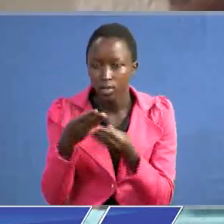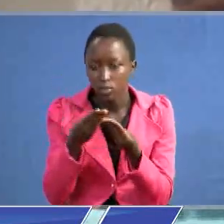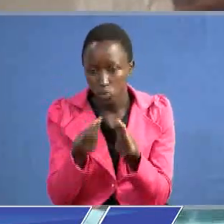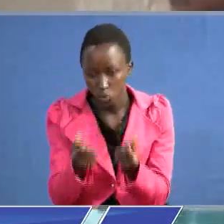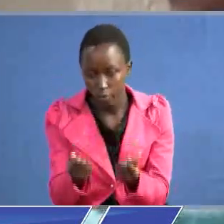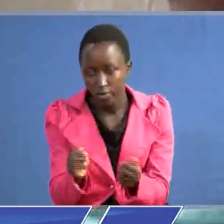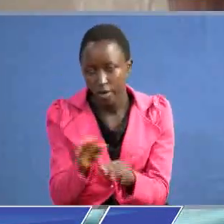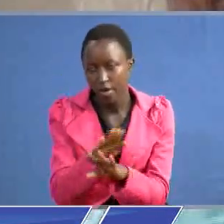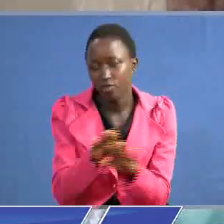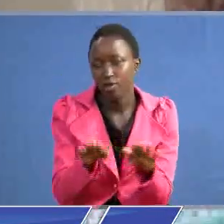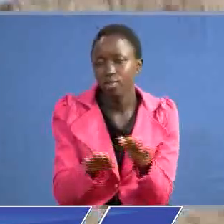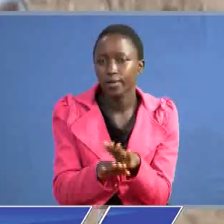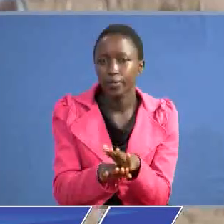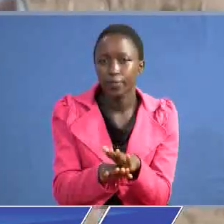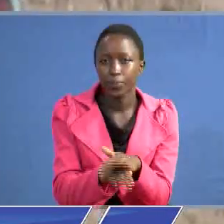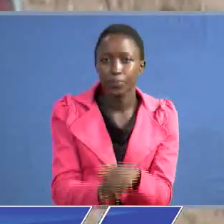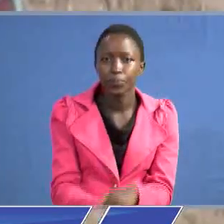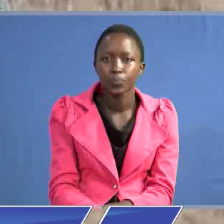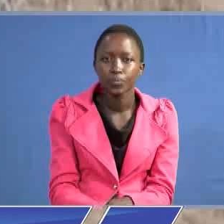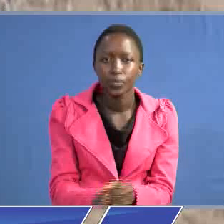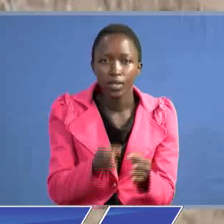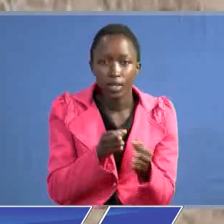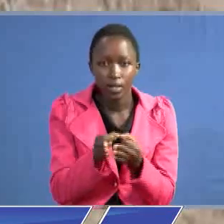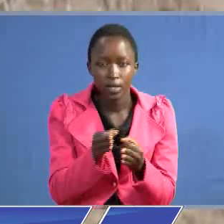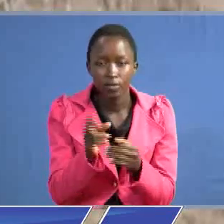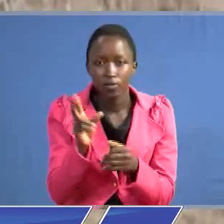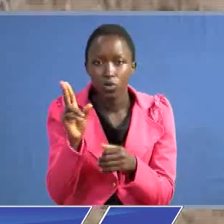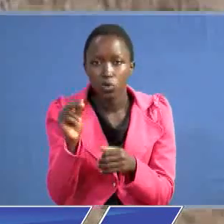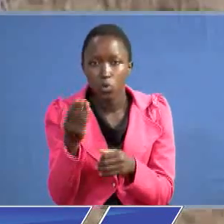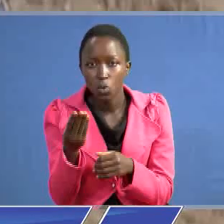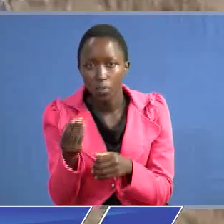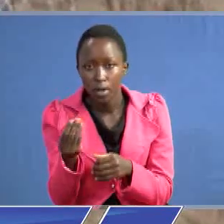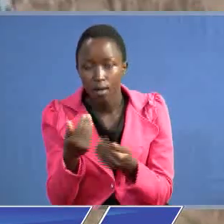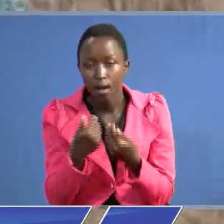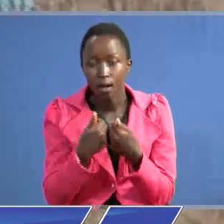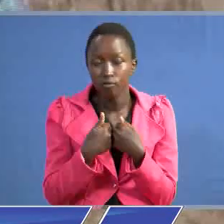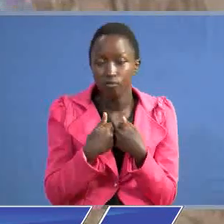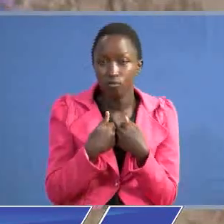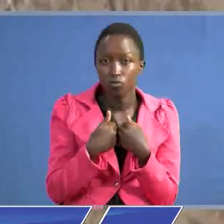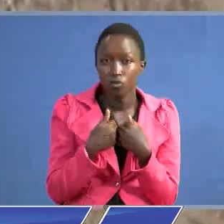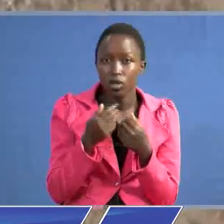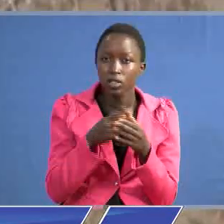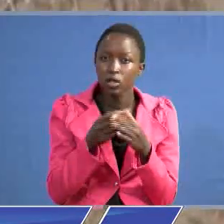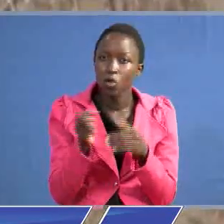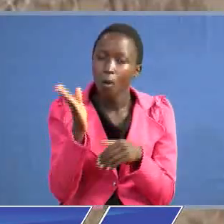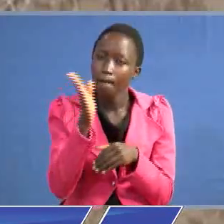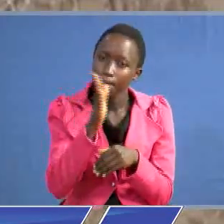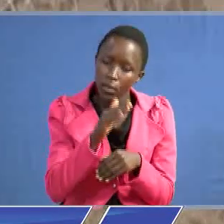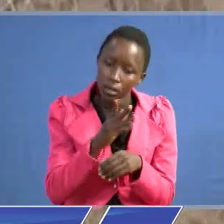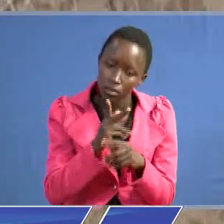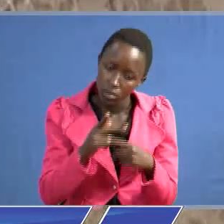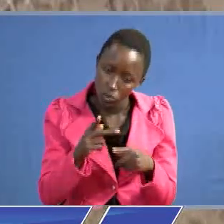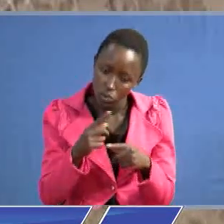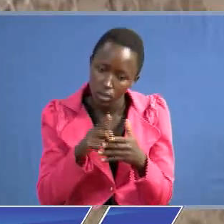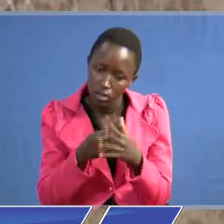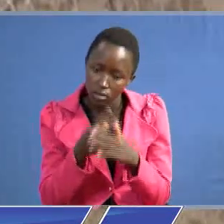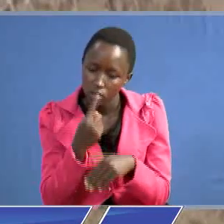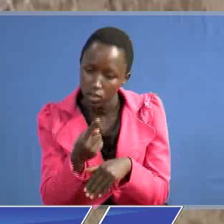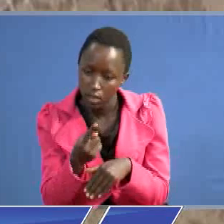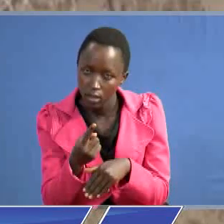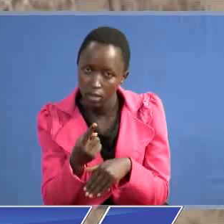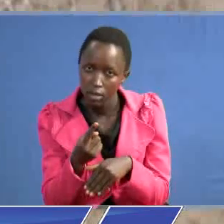haya maneno. Na kama hakuna pesa na una deni ya mtu, unarudi kwa huyo mtu unamwambia